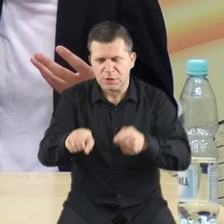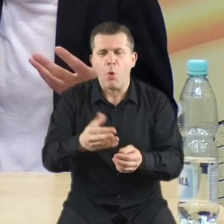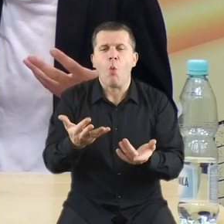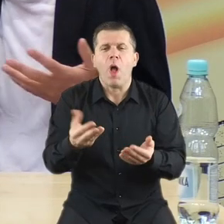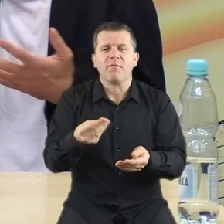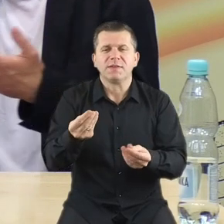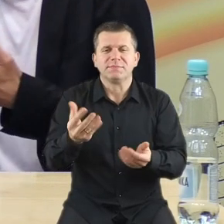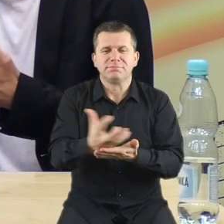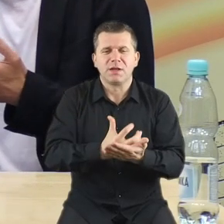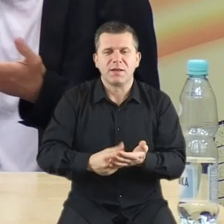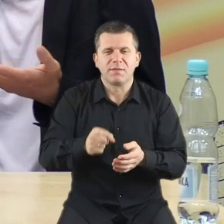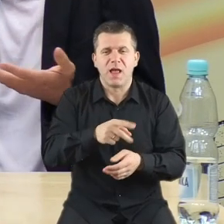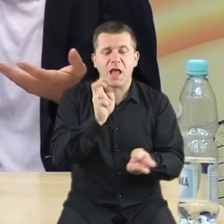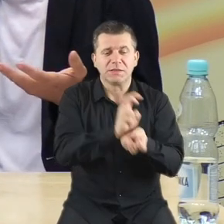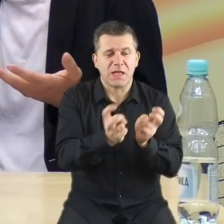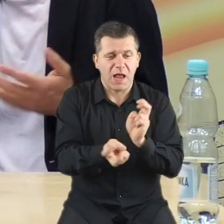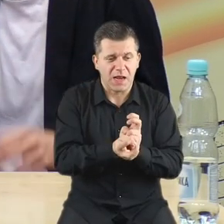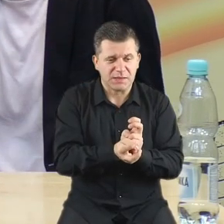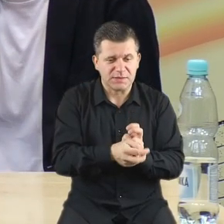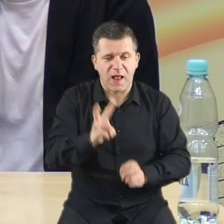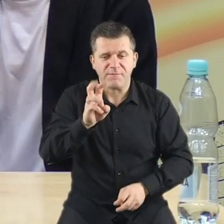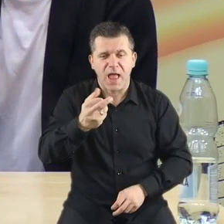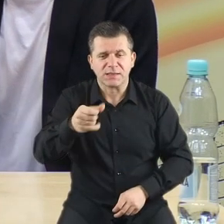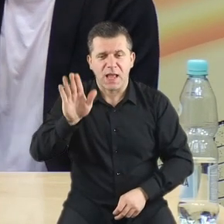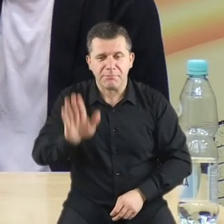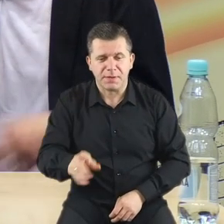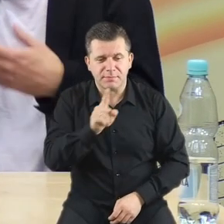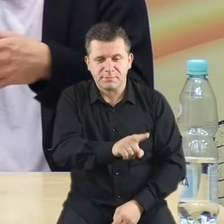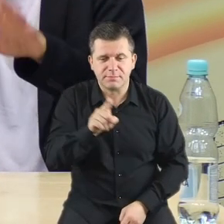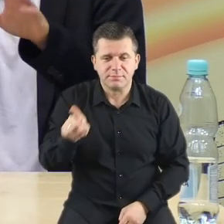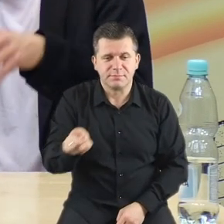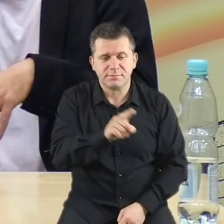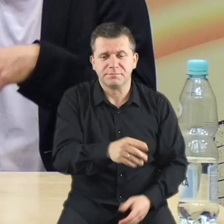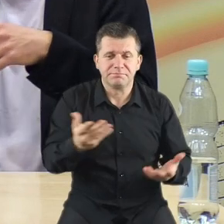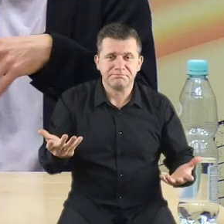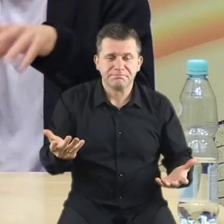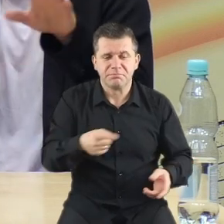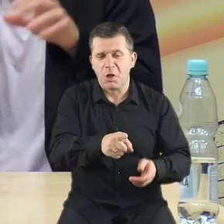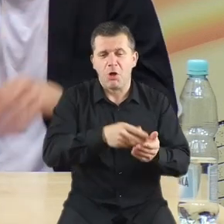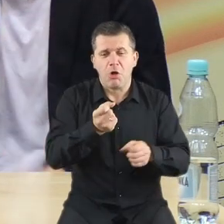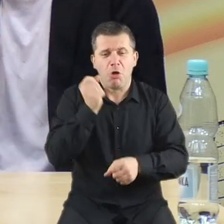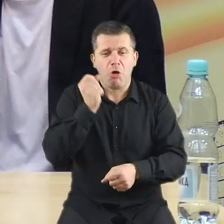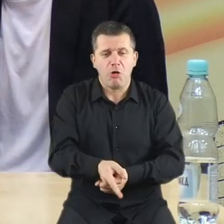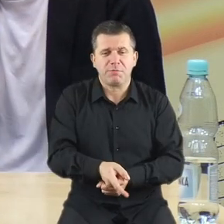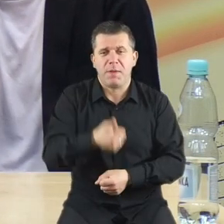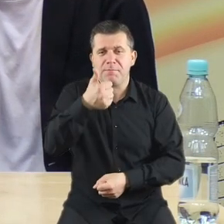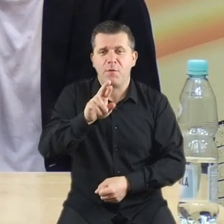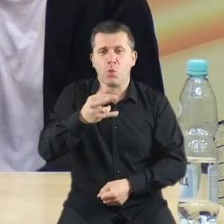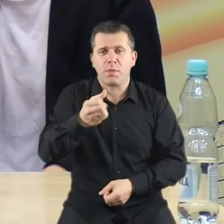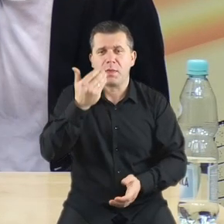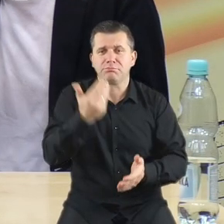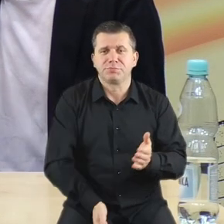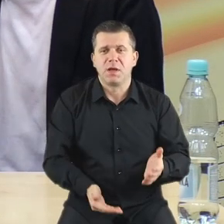dla szachisty. No, Warcaby wiadomo. No i już odpadają w pierwszej rundzie, tam przegrywając jakimś